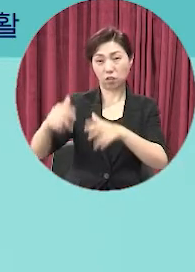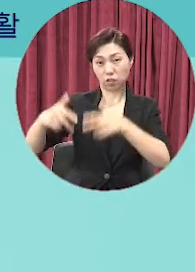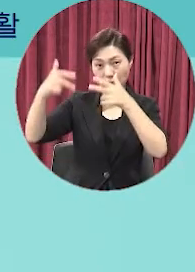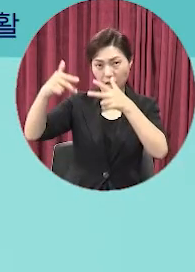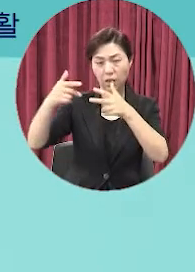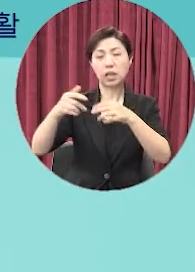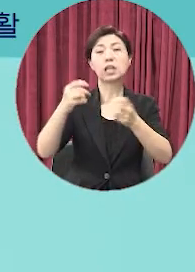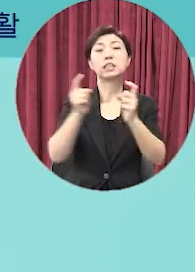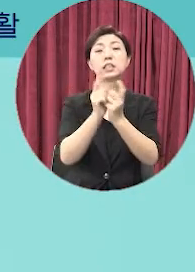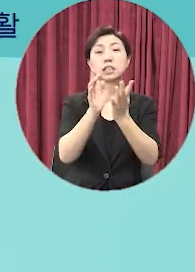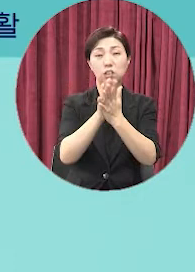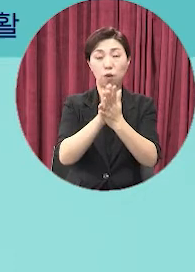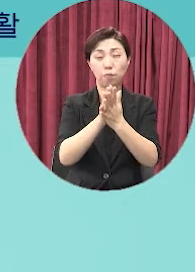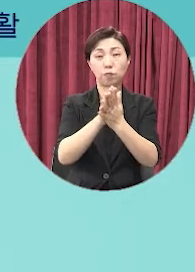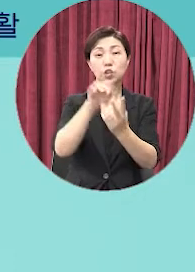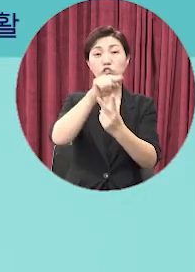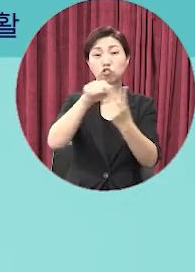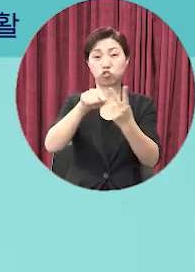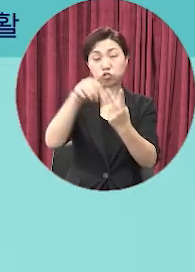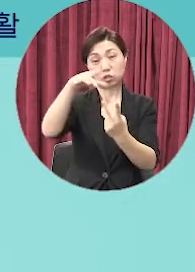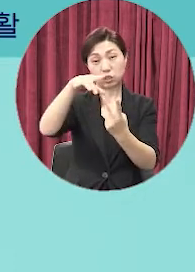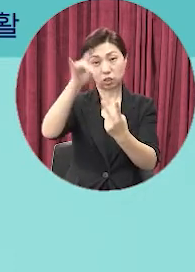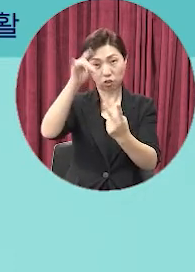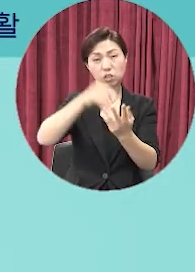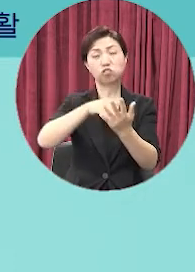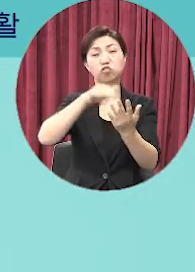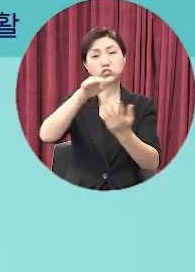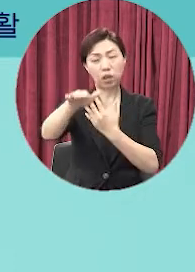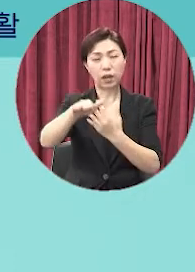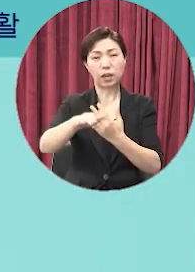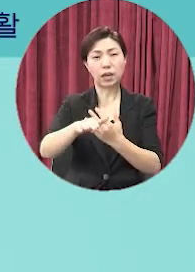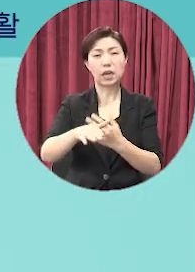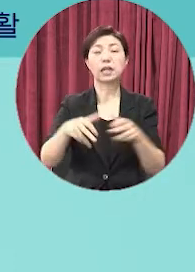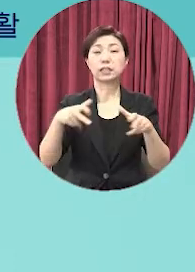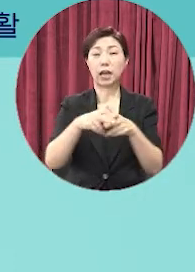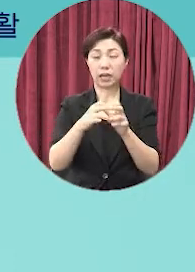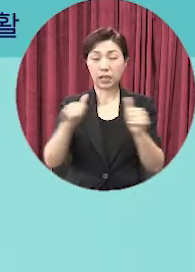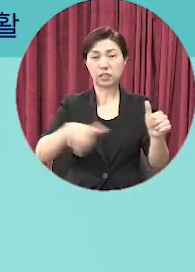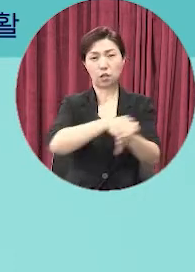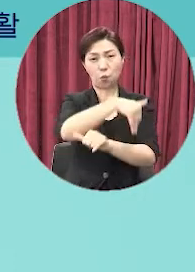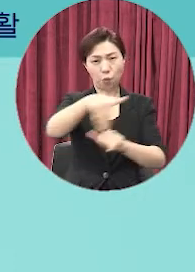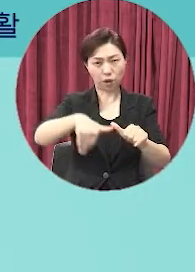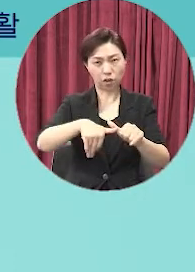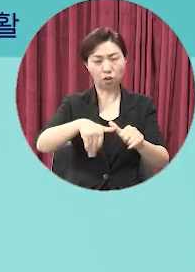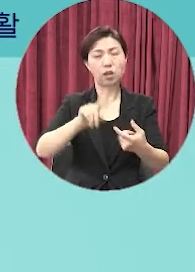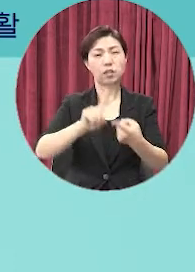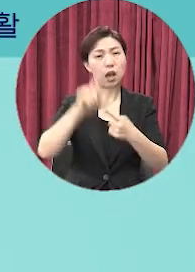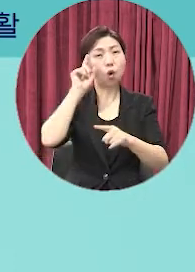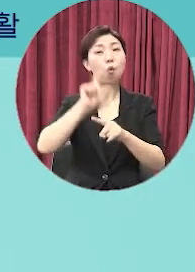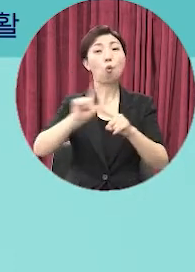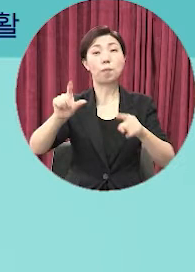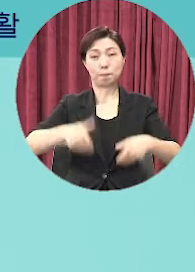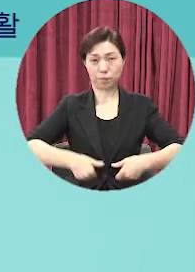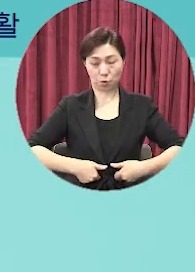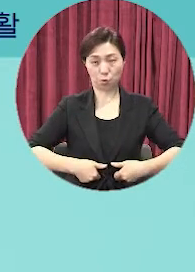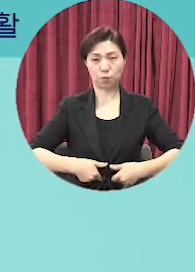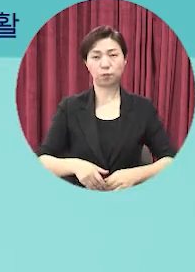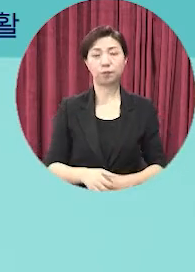되면은 어떠한 도구를 사용할지 그 당사자의 환경적 요소를 같이 고려해야 되겠고요. 그래서